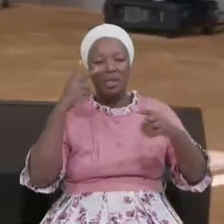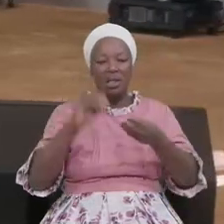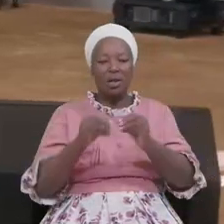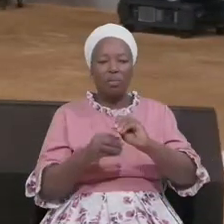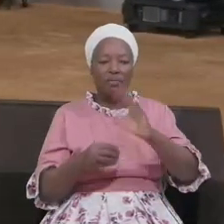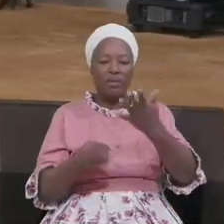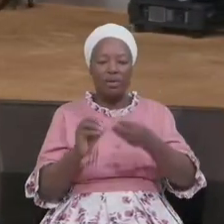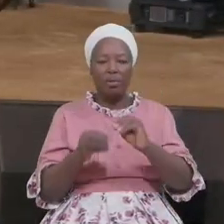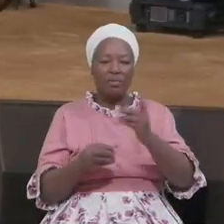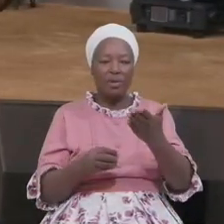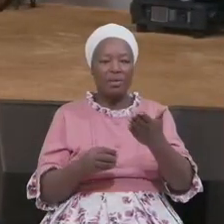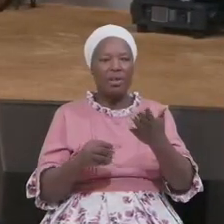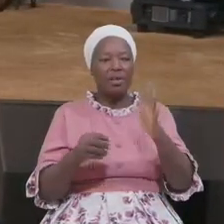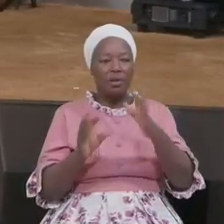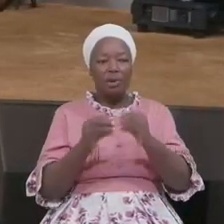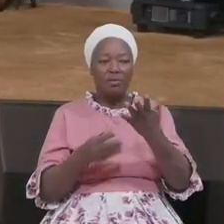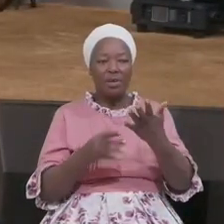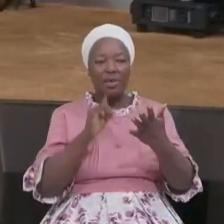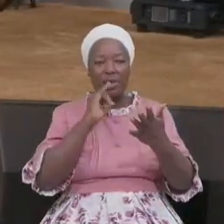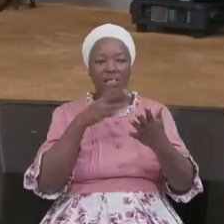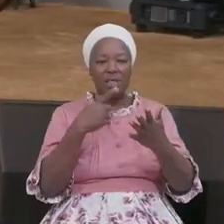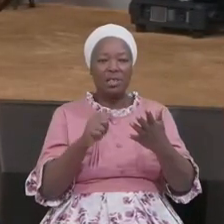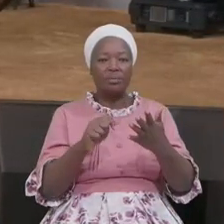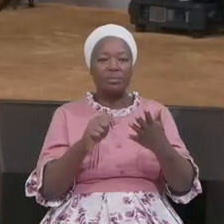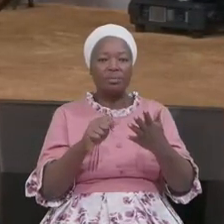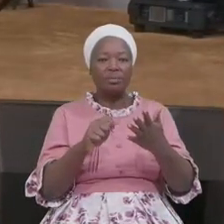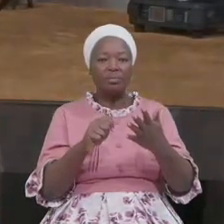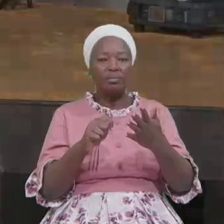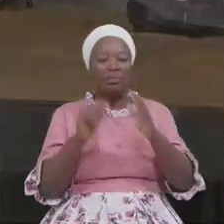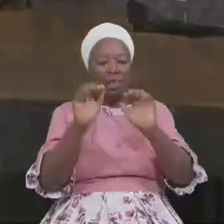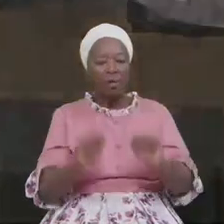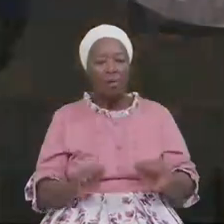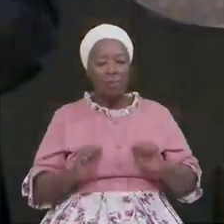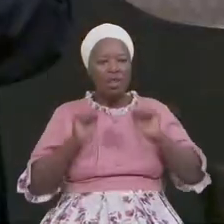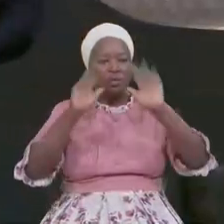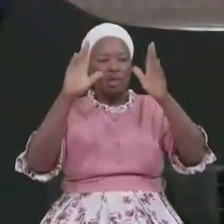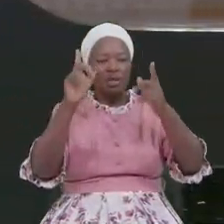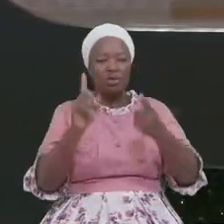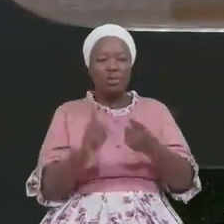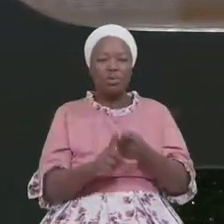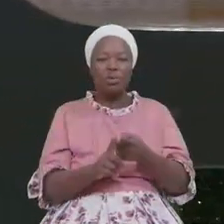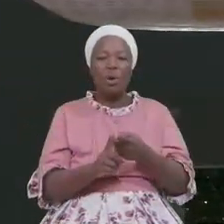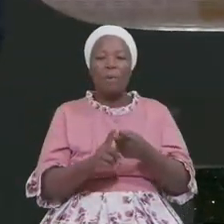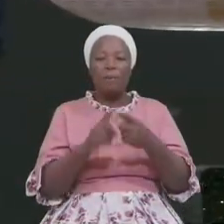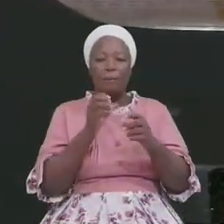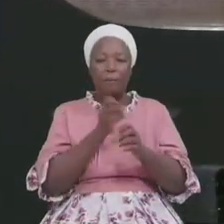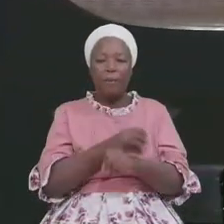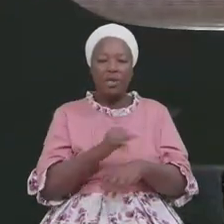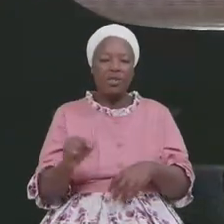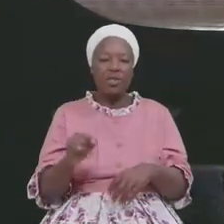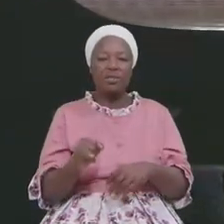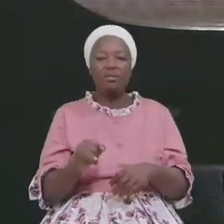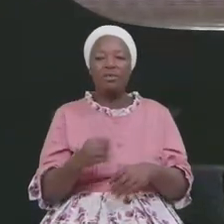élément, l'engagement à marcher de l'avant. Il y a des gens, quand ils entendent et